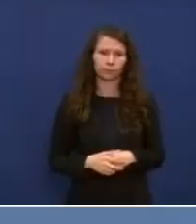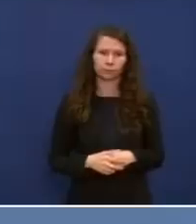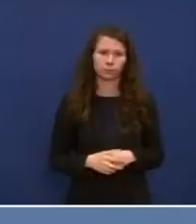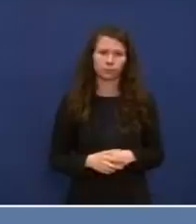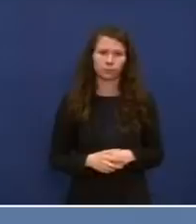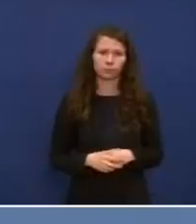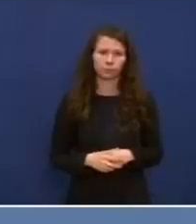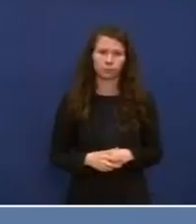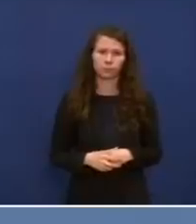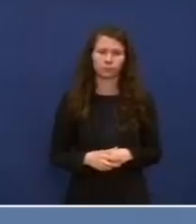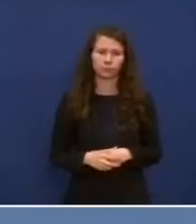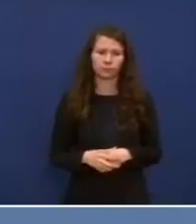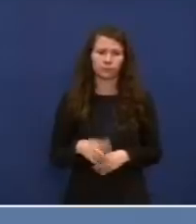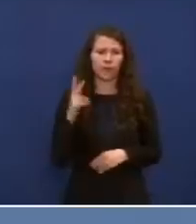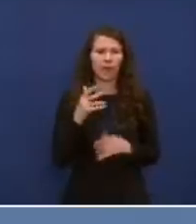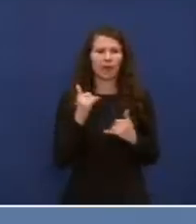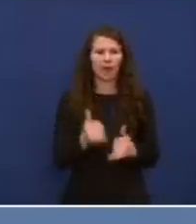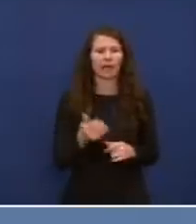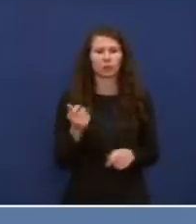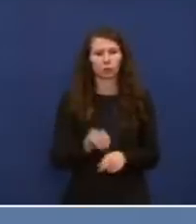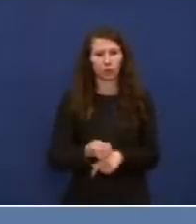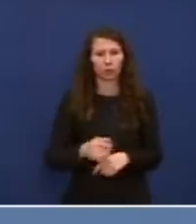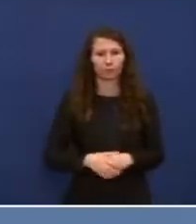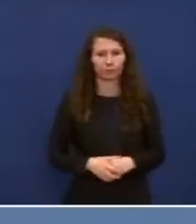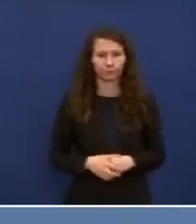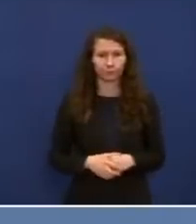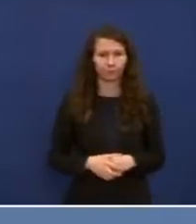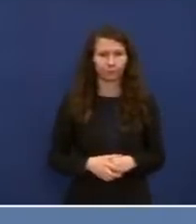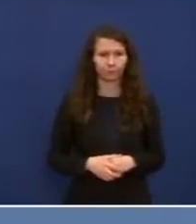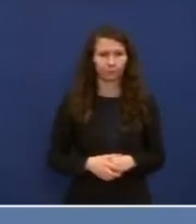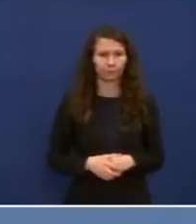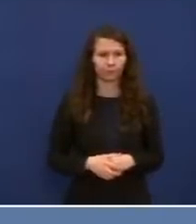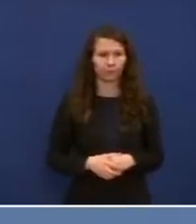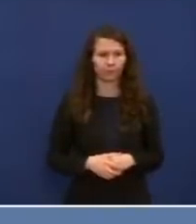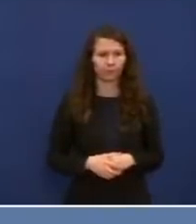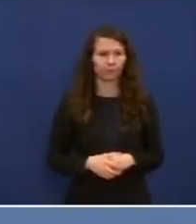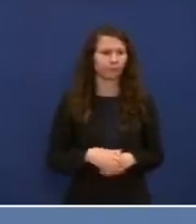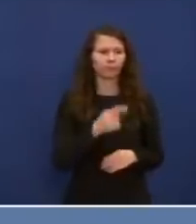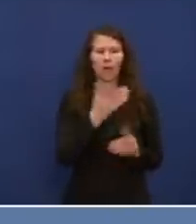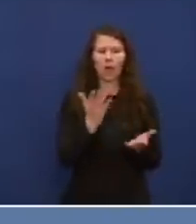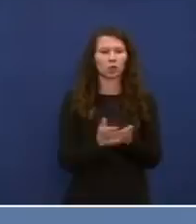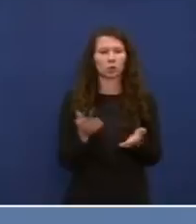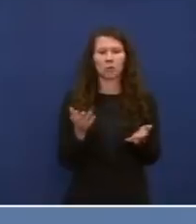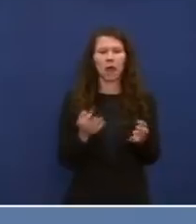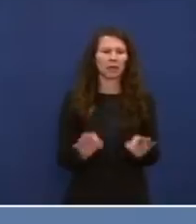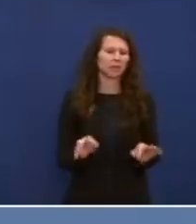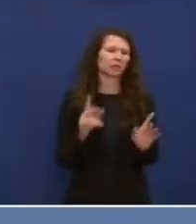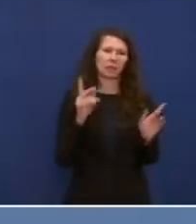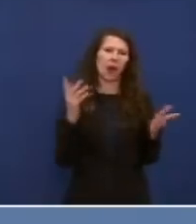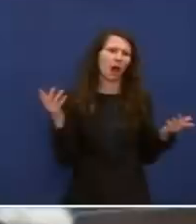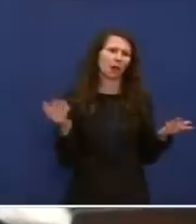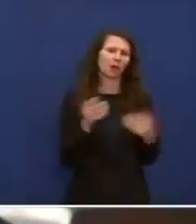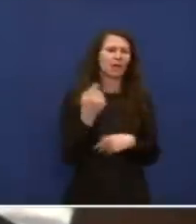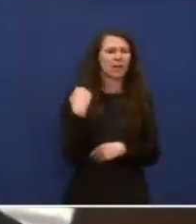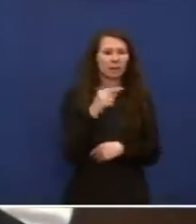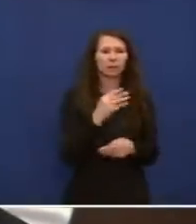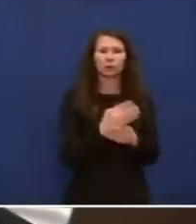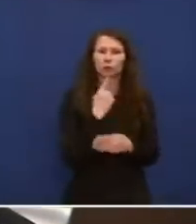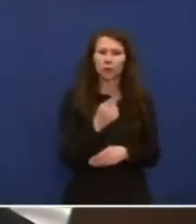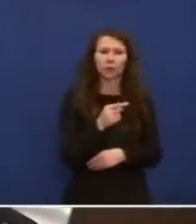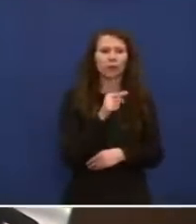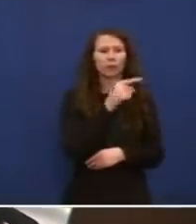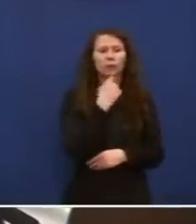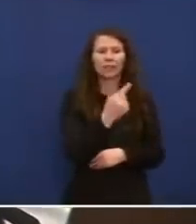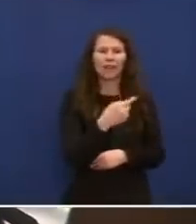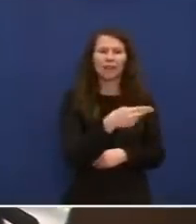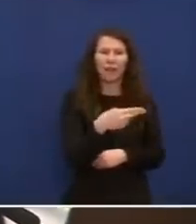Gut, dann habe ich Herrn Reitschuster noch mal dazu. Und dann hat sich eigentlich schon erledigt, aber noch mal explizit. Ja. Sie haben es schon gesagt, die Hamas ist dafür bekannt,